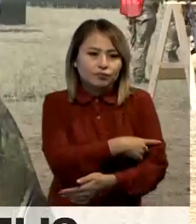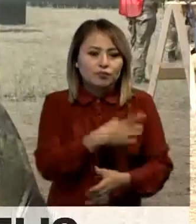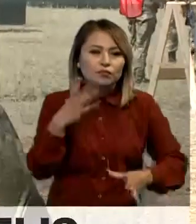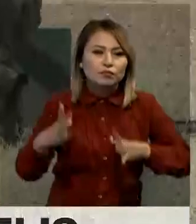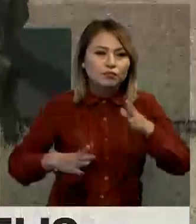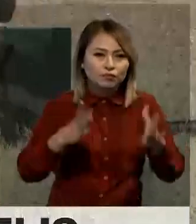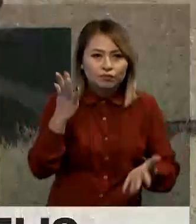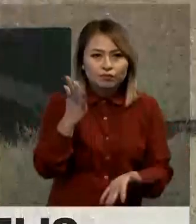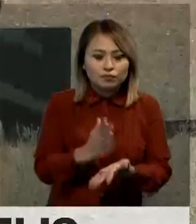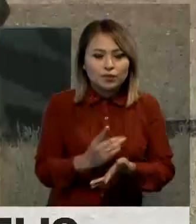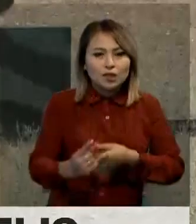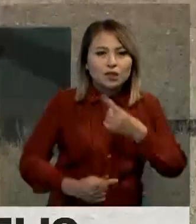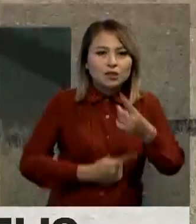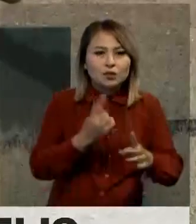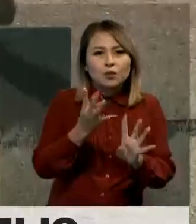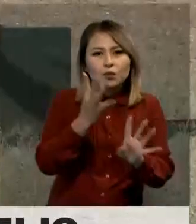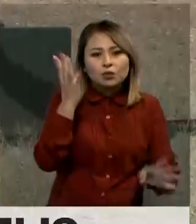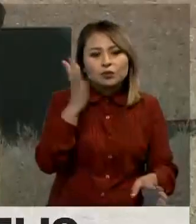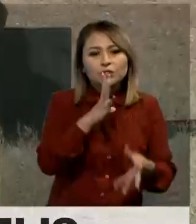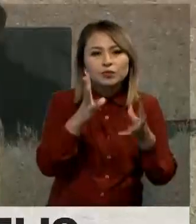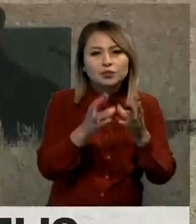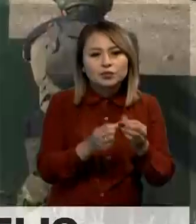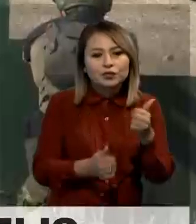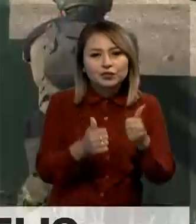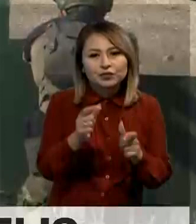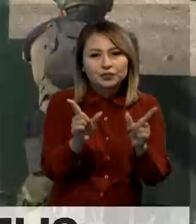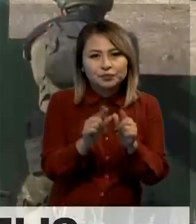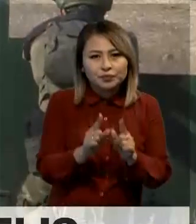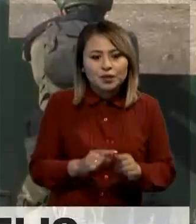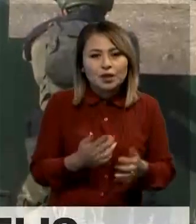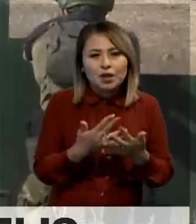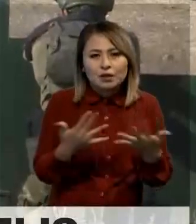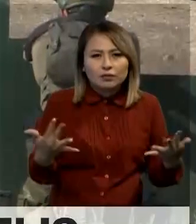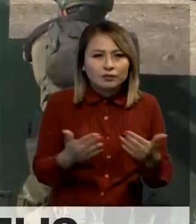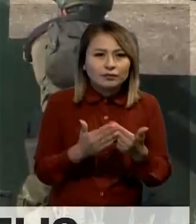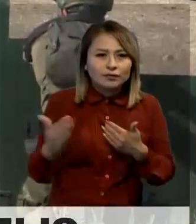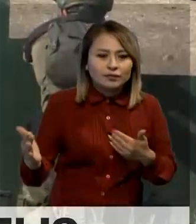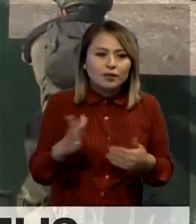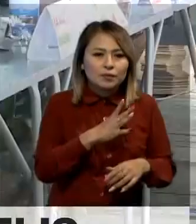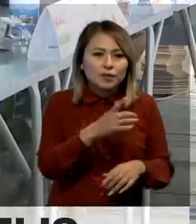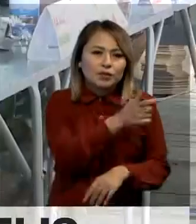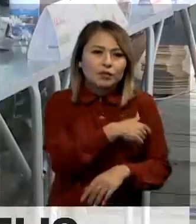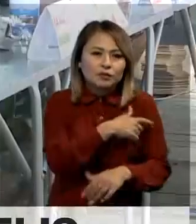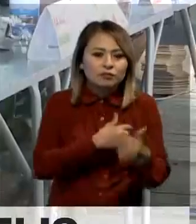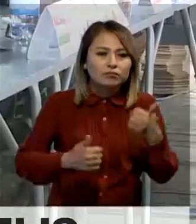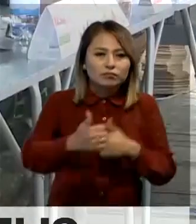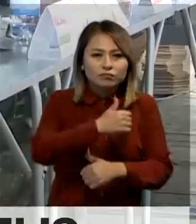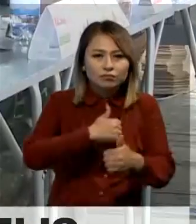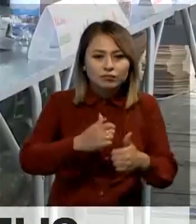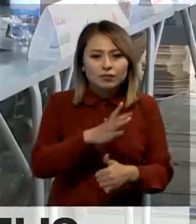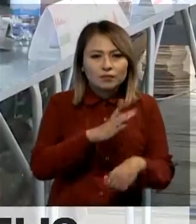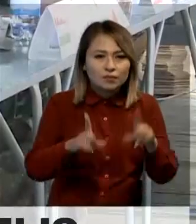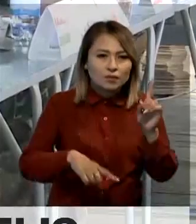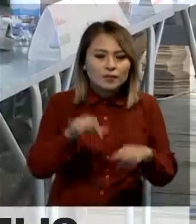көрініп отыр. Ал келесі кезеңде жауынгерлер жұп болып жарысты. Әртүрлі қашықтықтағы нысаналарды кезекпен атып түсіруі тиіс. Оның